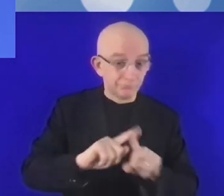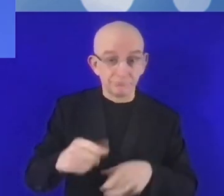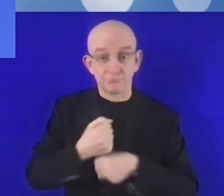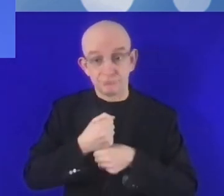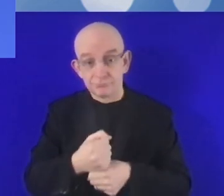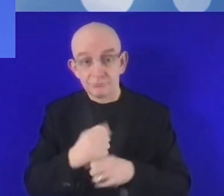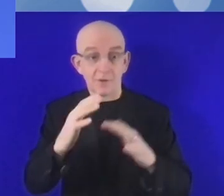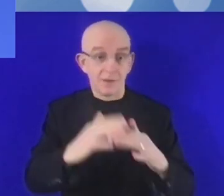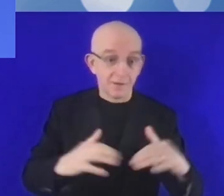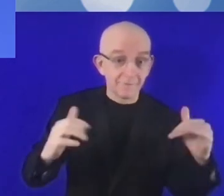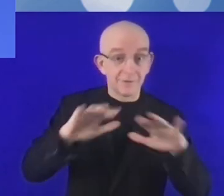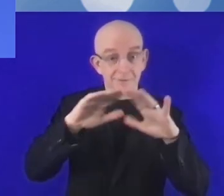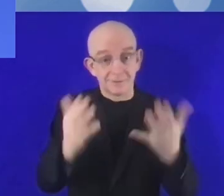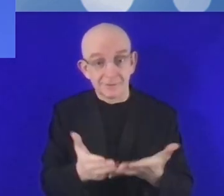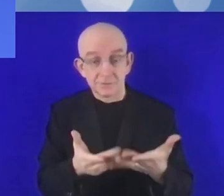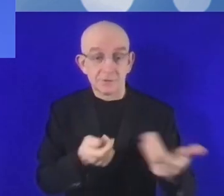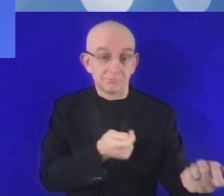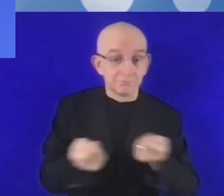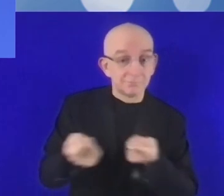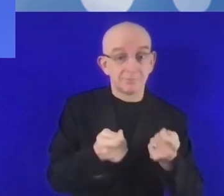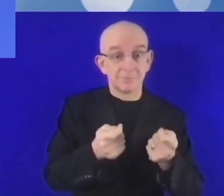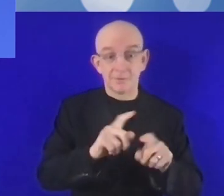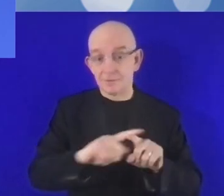участников, представляющих правительственные агентства,